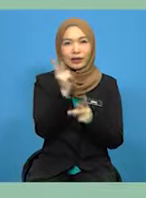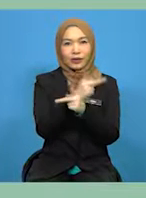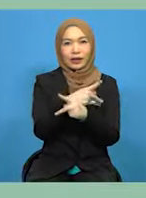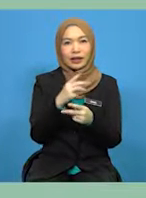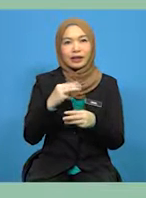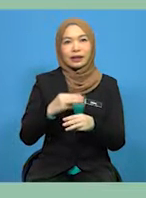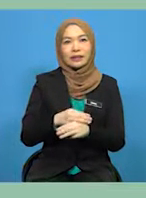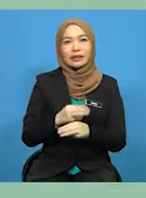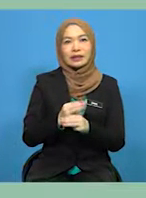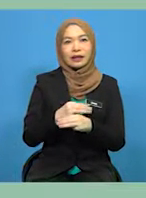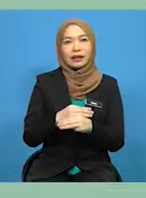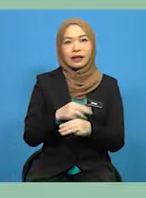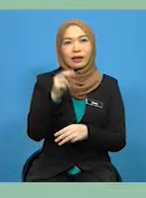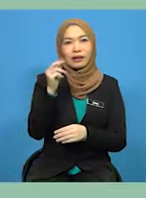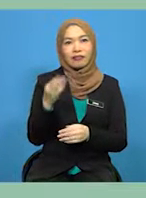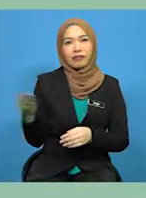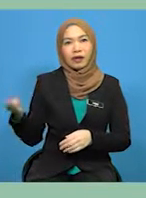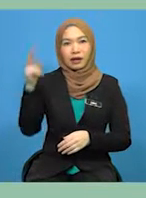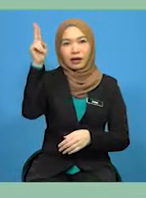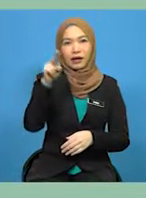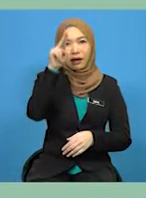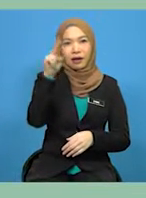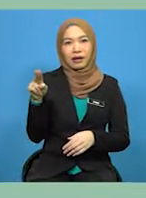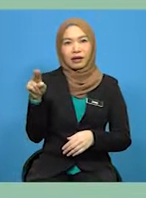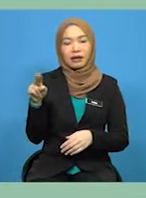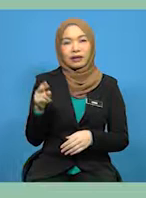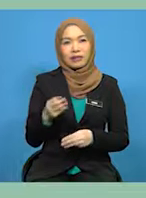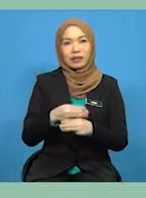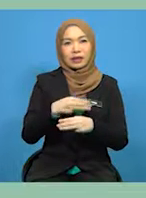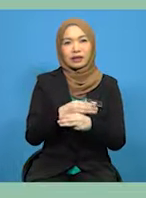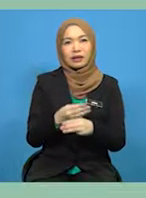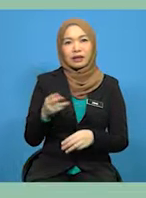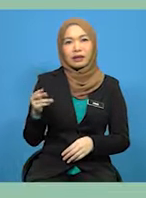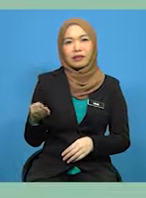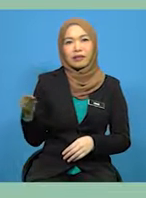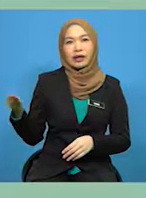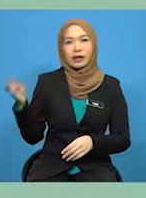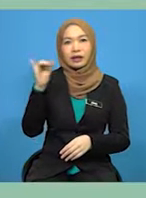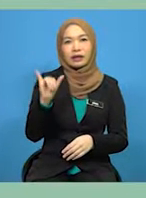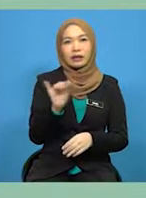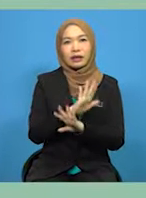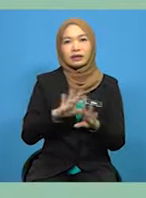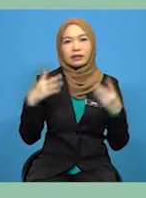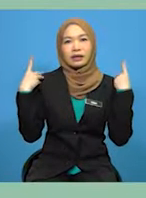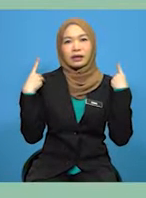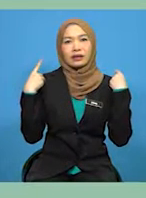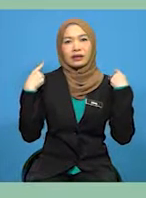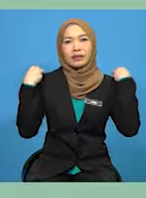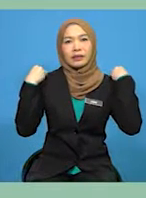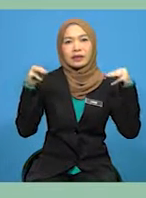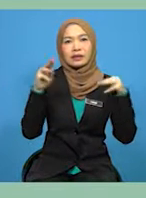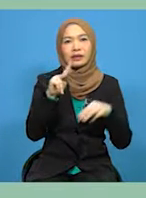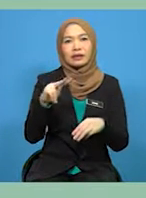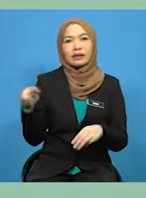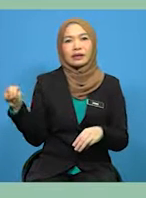Masalah barang haram. Masalah barang yang tidak dipasarkan dan kegiatan